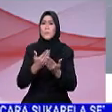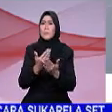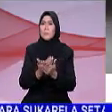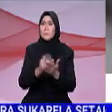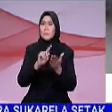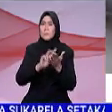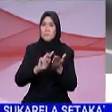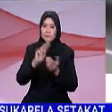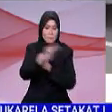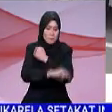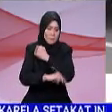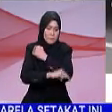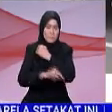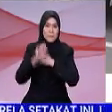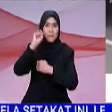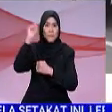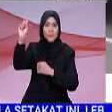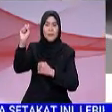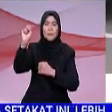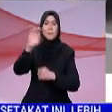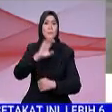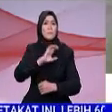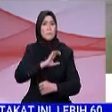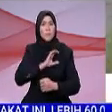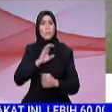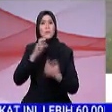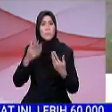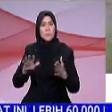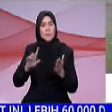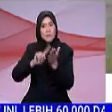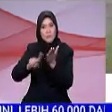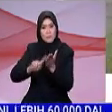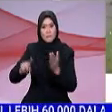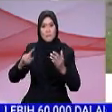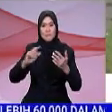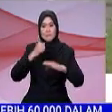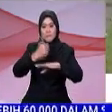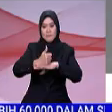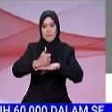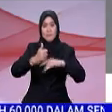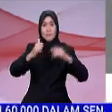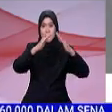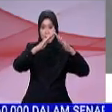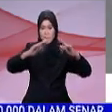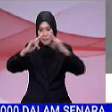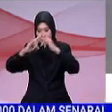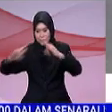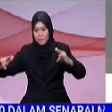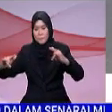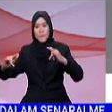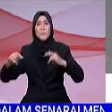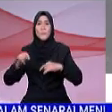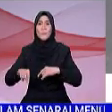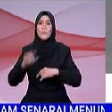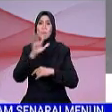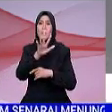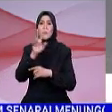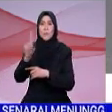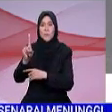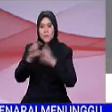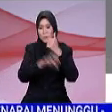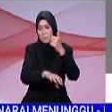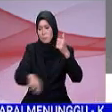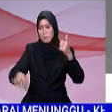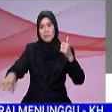di negeri Sabah, pihak polis Diraja Malaysia telah pun mendirikan pos-pos sekatan jalan raya iaitu sebanyak 51